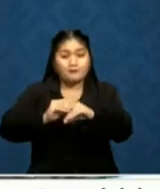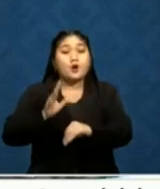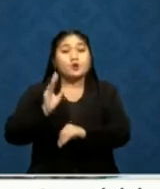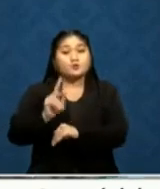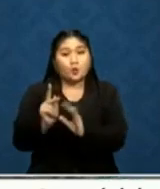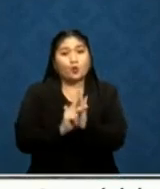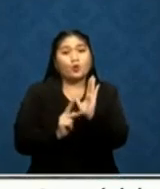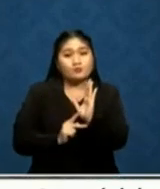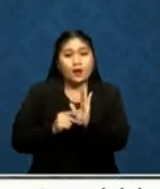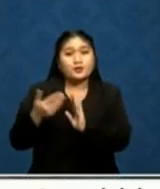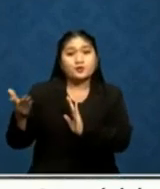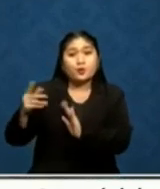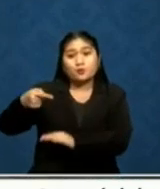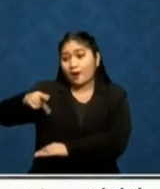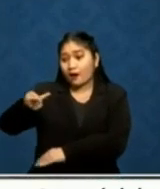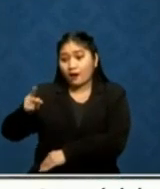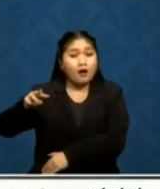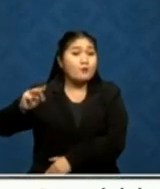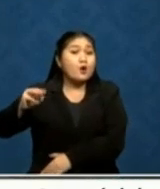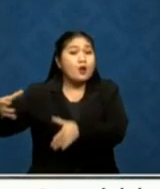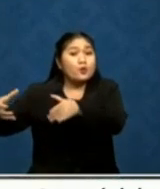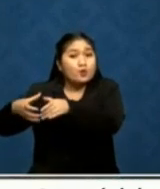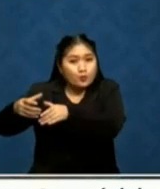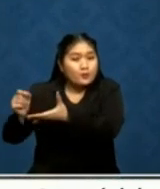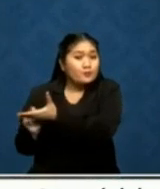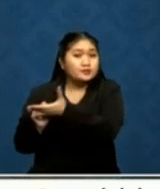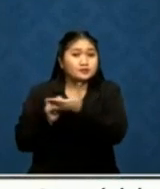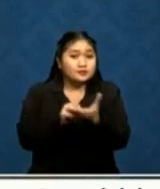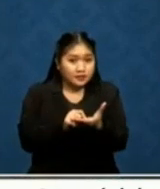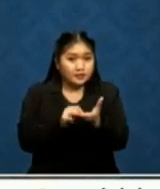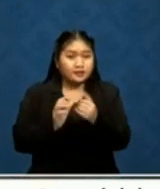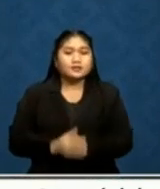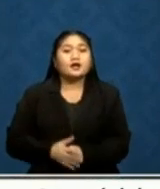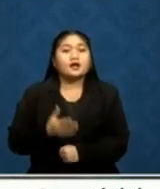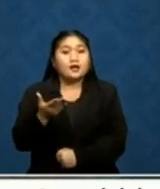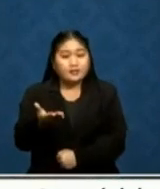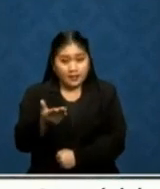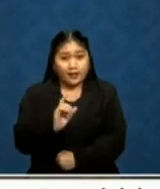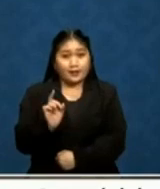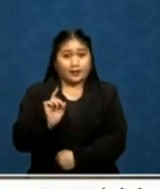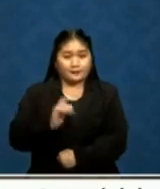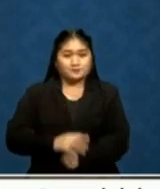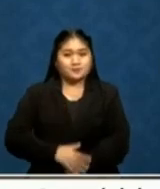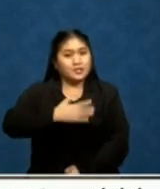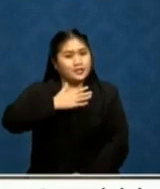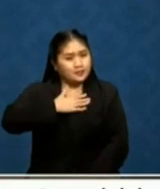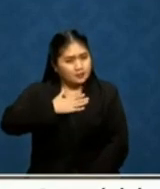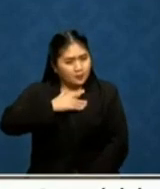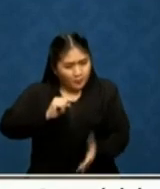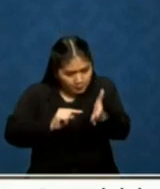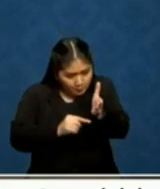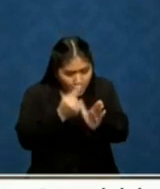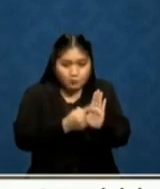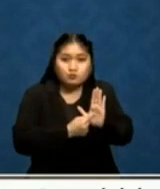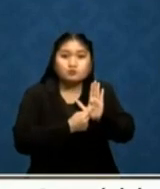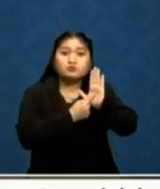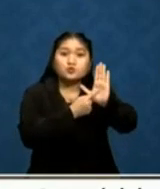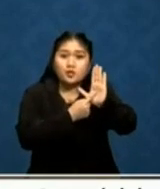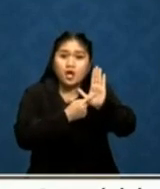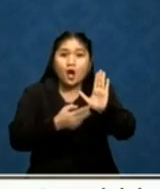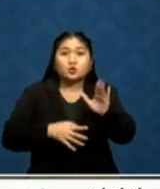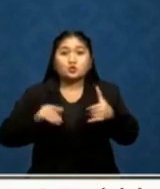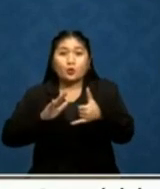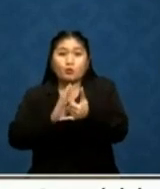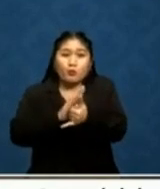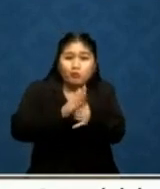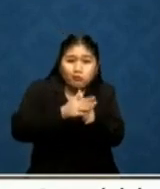ที่คุณพักขมลหนุนอนันต์และคณะเป็นผู้เสนอท่านประธานคะดิฉันขอเริ่มยกตัวอย่างด้วยเหตุการณ์การคุกคาม